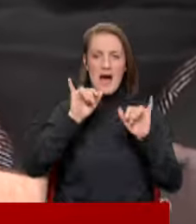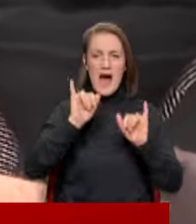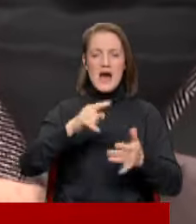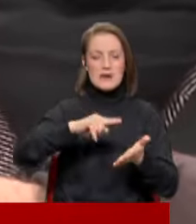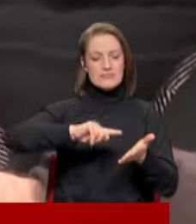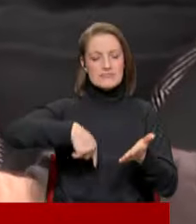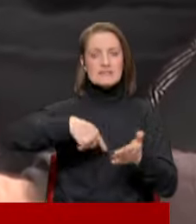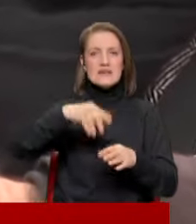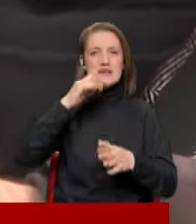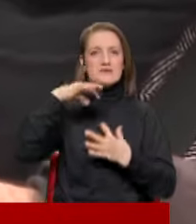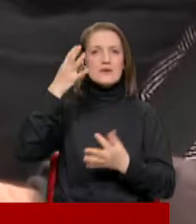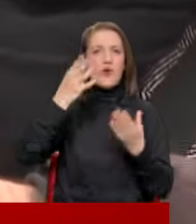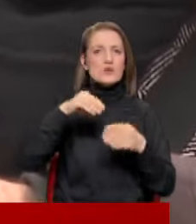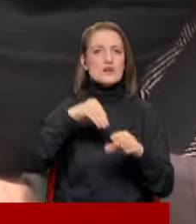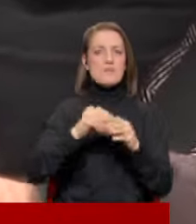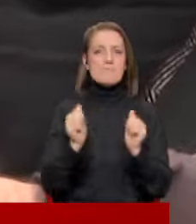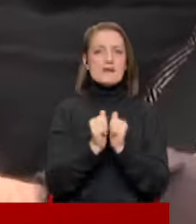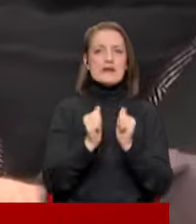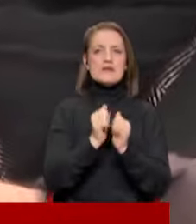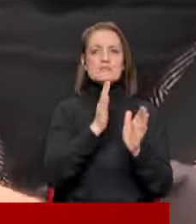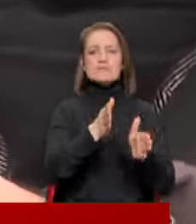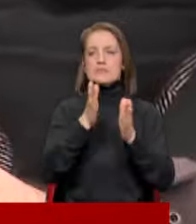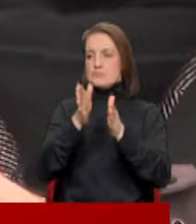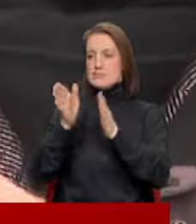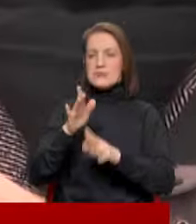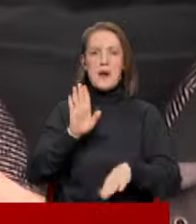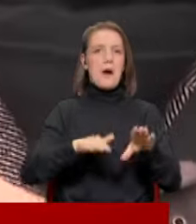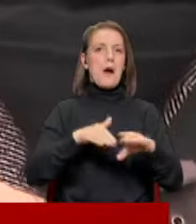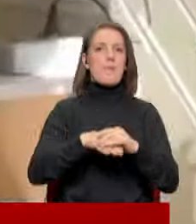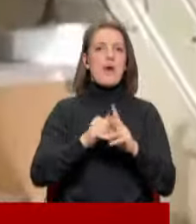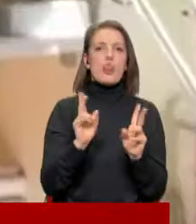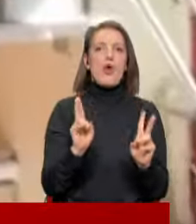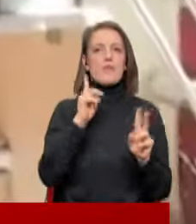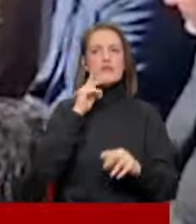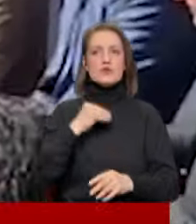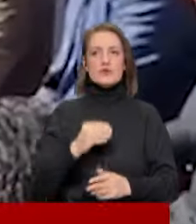Mürekkebin insanı oldukları için birlikte gezip kampanya yapmayı da normal